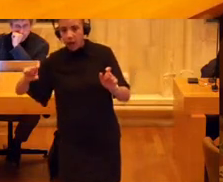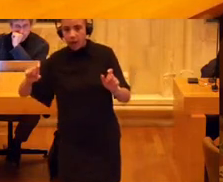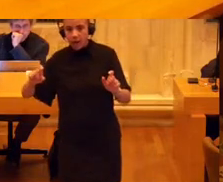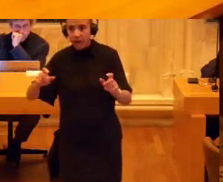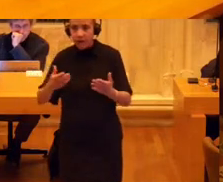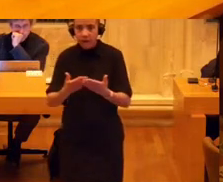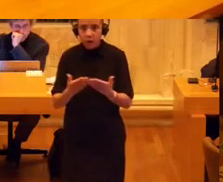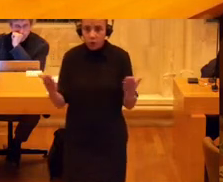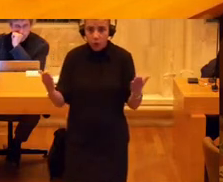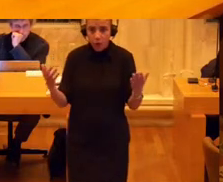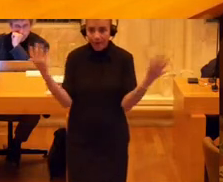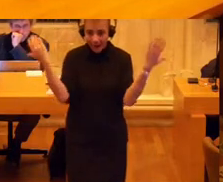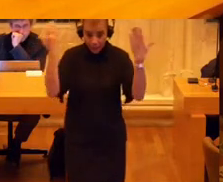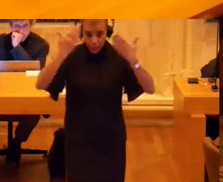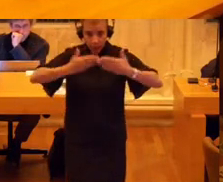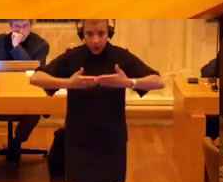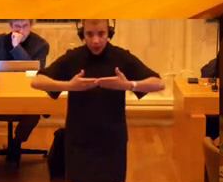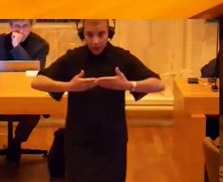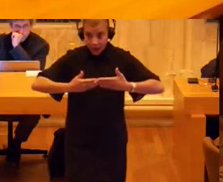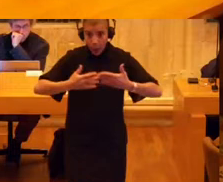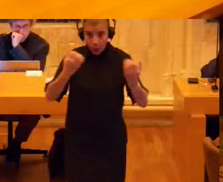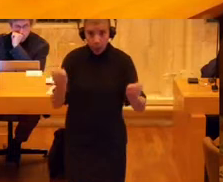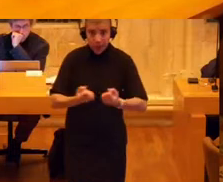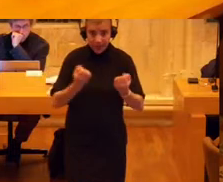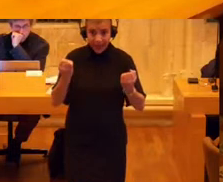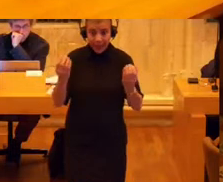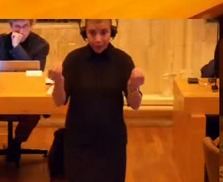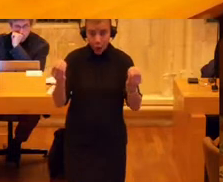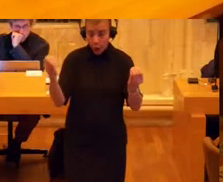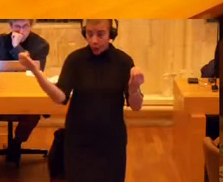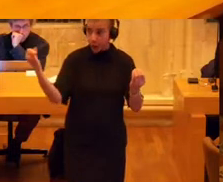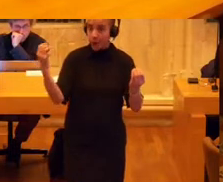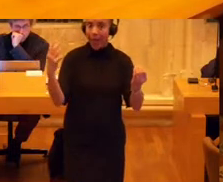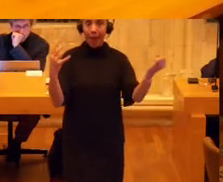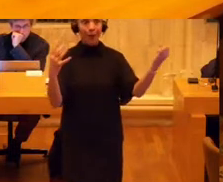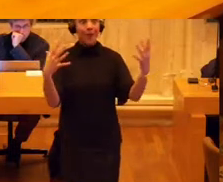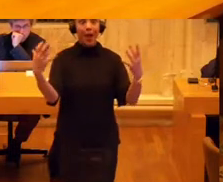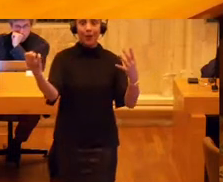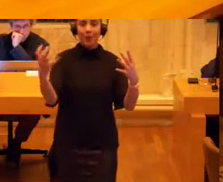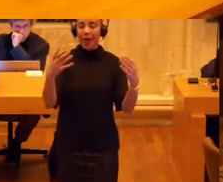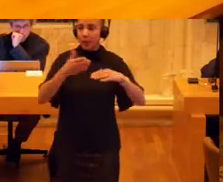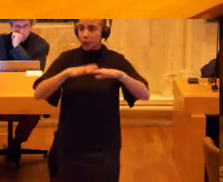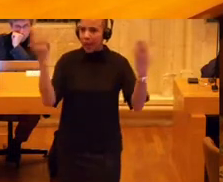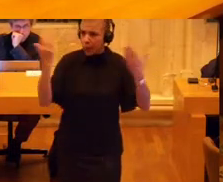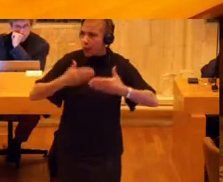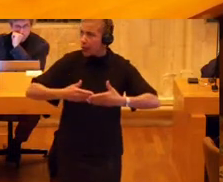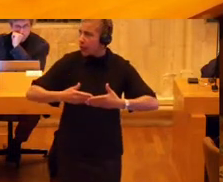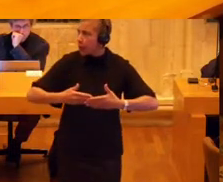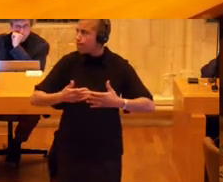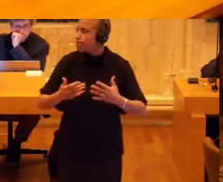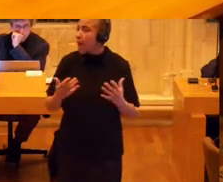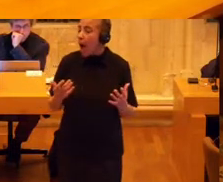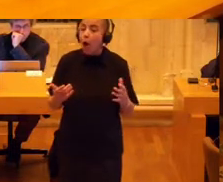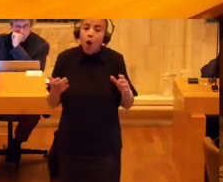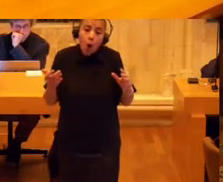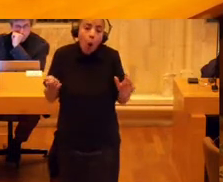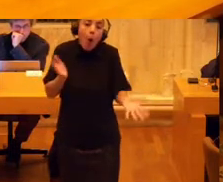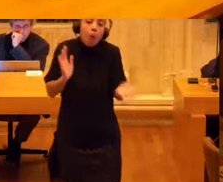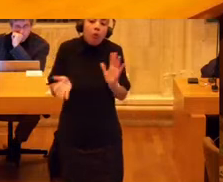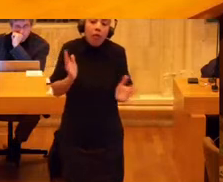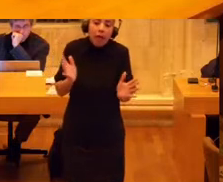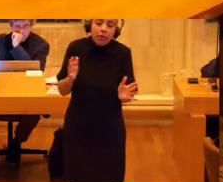qui éclaire la nuit, quoi. Mais clairement, où on est. Alors vous allez me dire, ça permet peut-être justement pour les particuliers de faire des